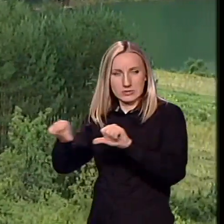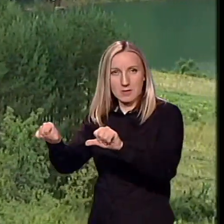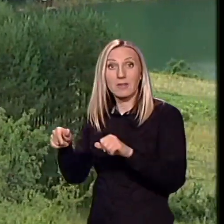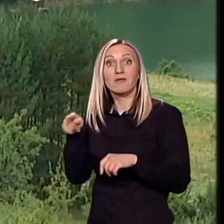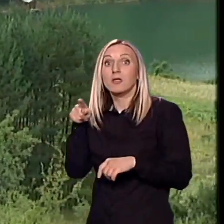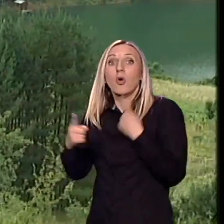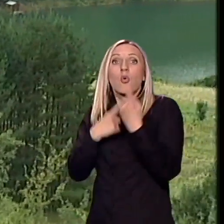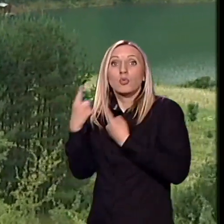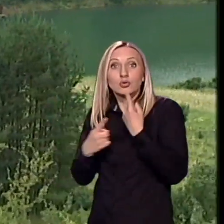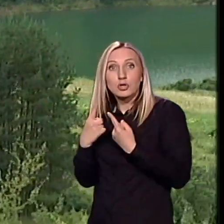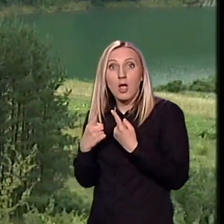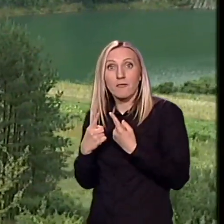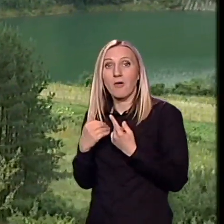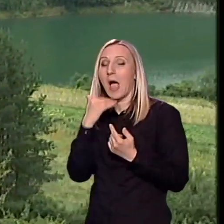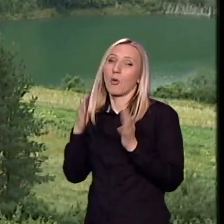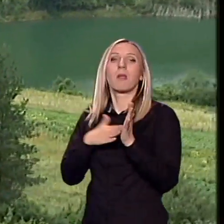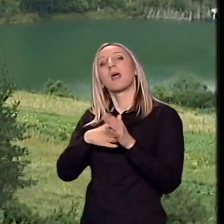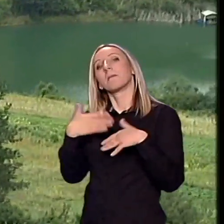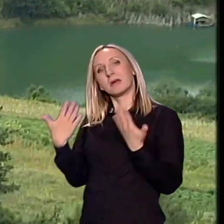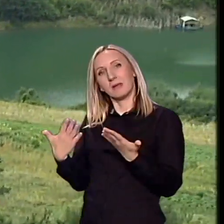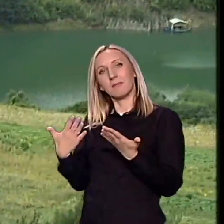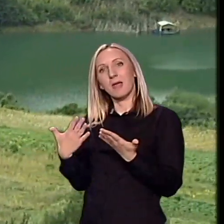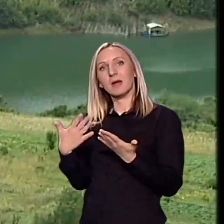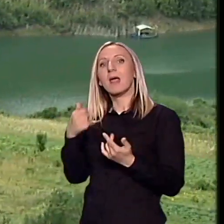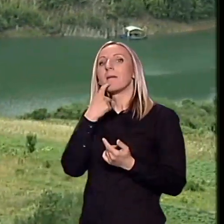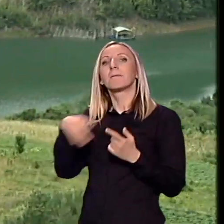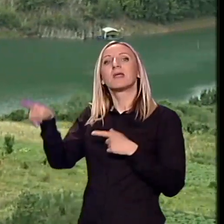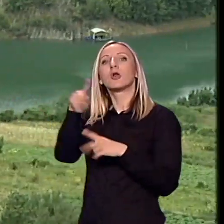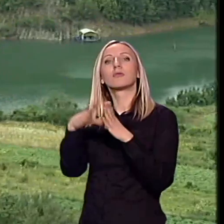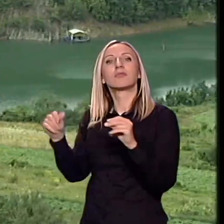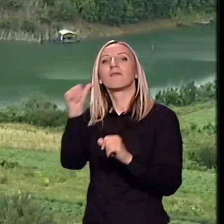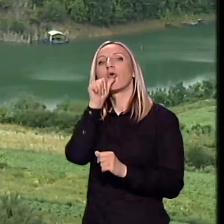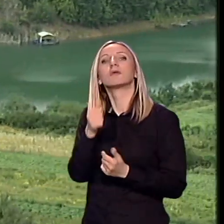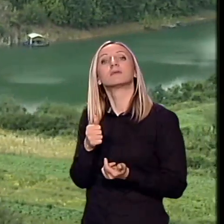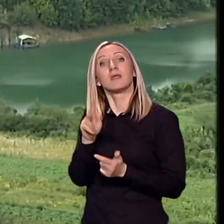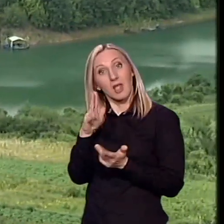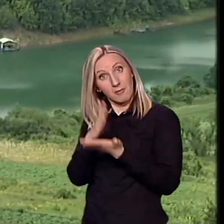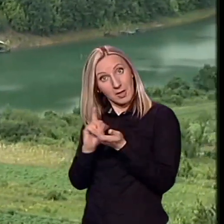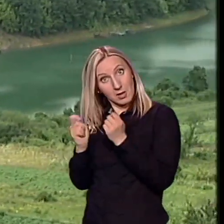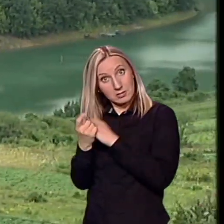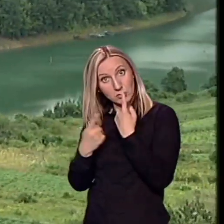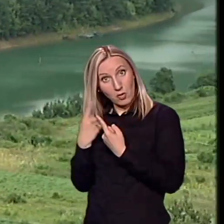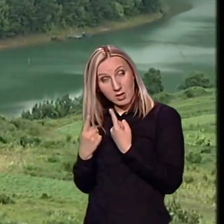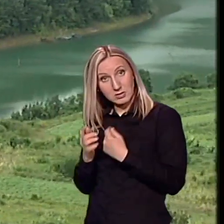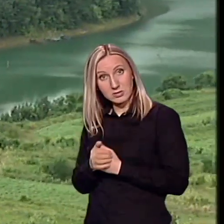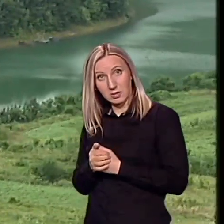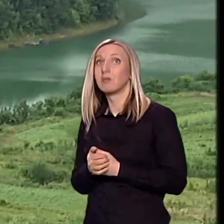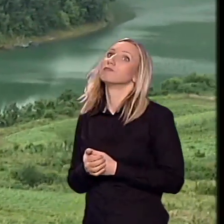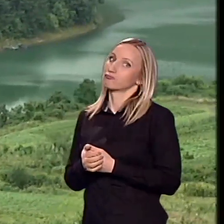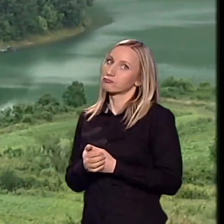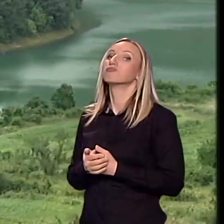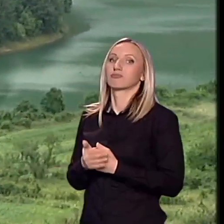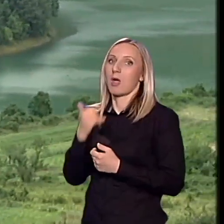svih uslova. Ako bi to ugrozilo vodosnabdevanje Pirota, da li bi se onda situacija promenila? Pa, ako bi